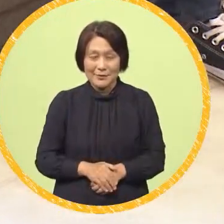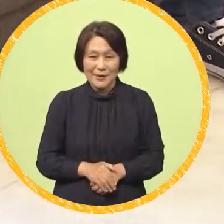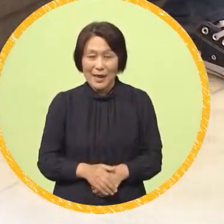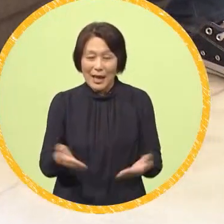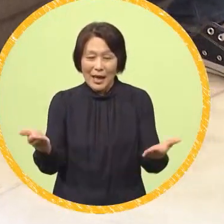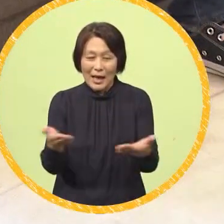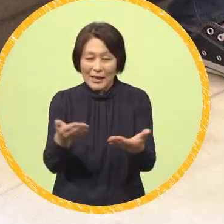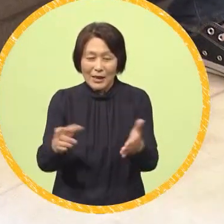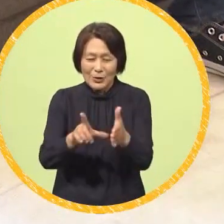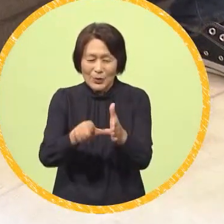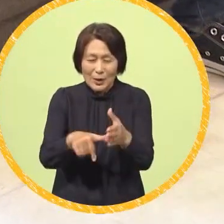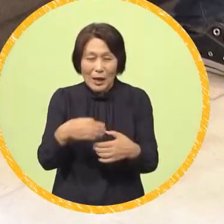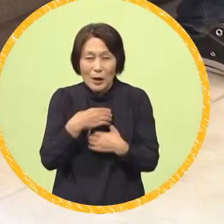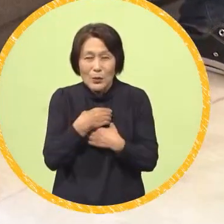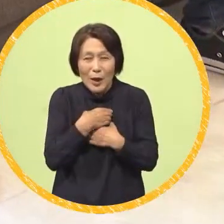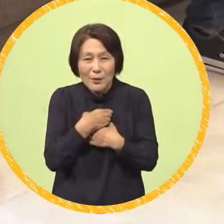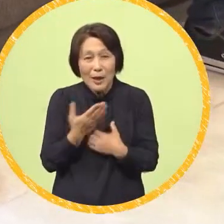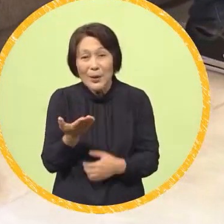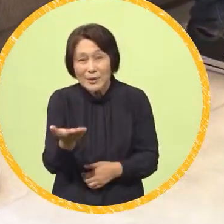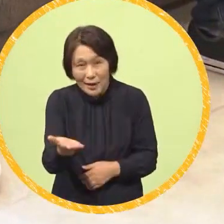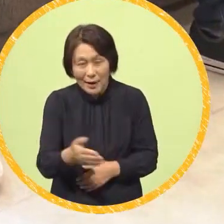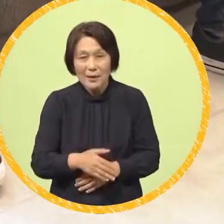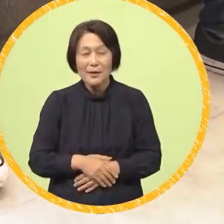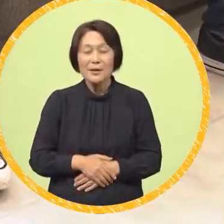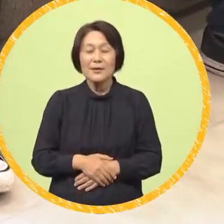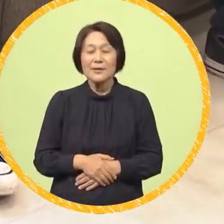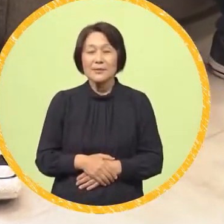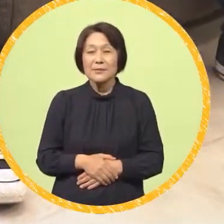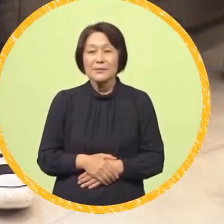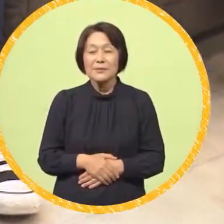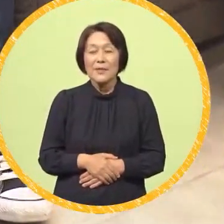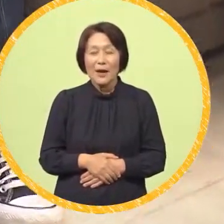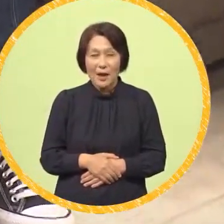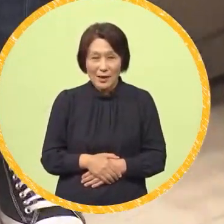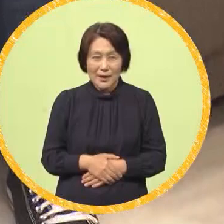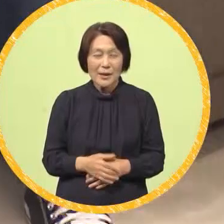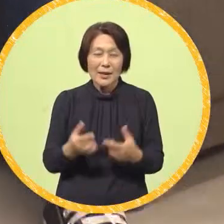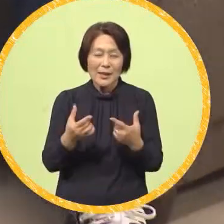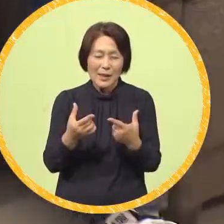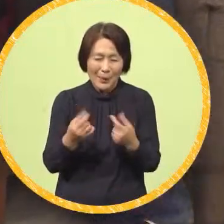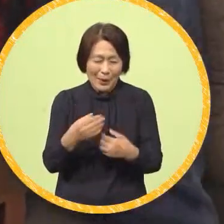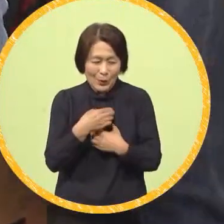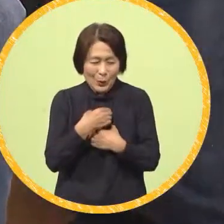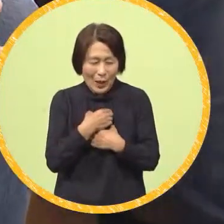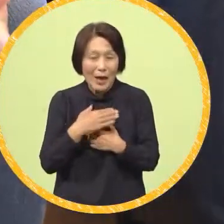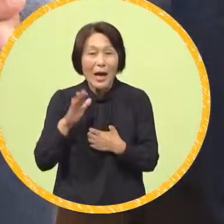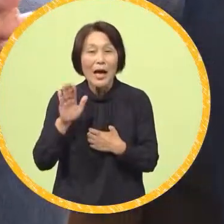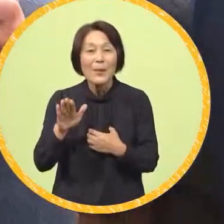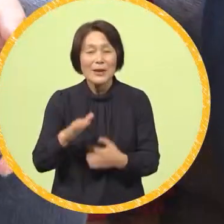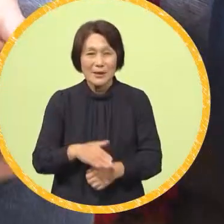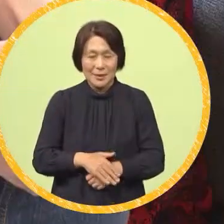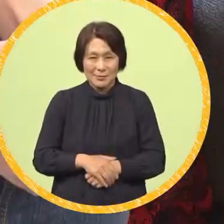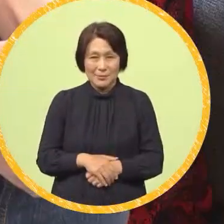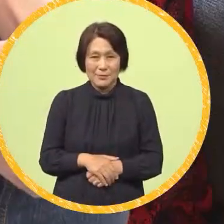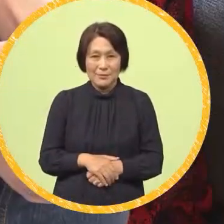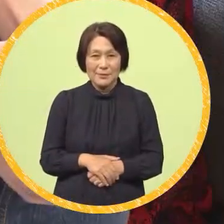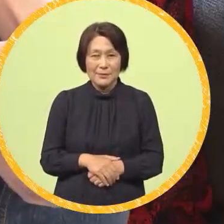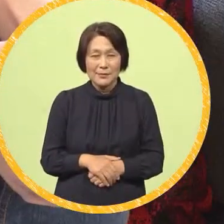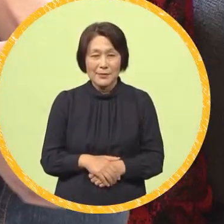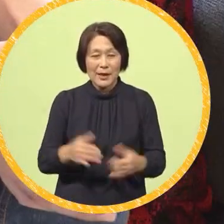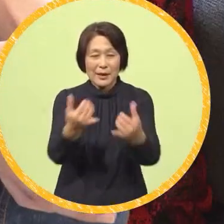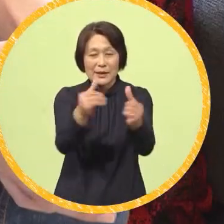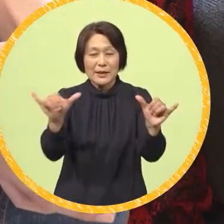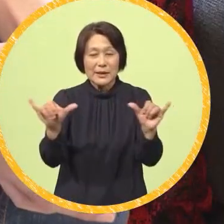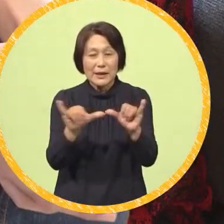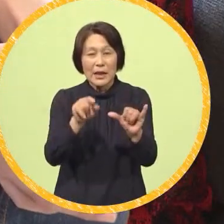上で不安ってありましたか？ やっぱり、ありましたね。こう社会